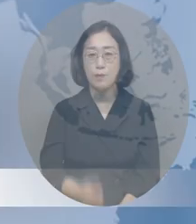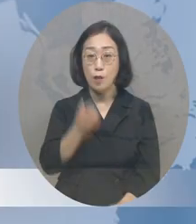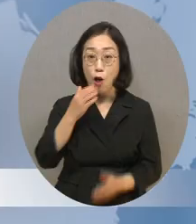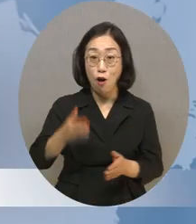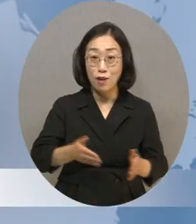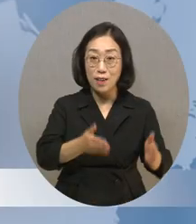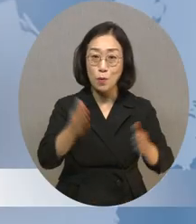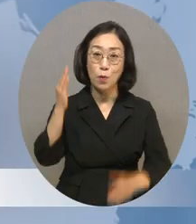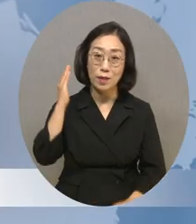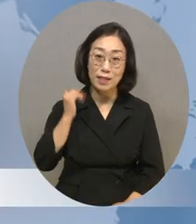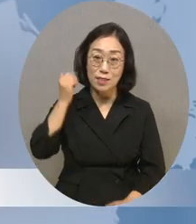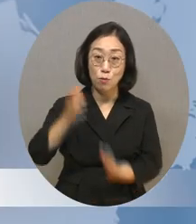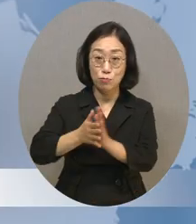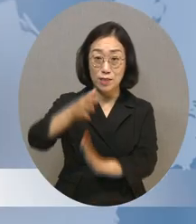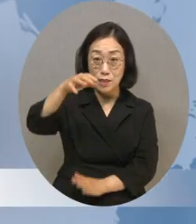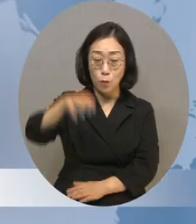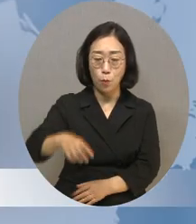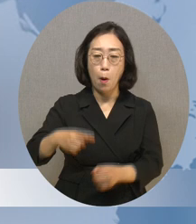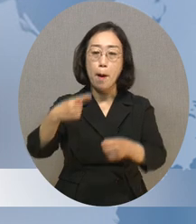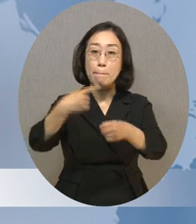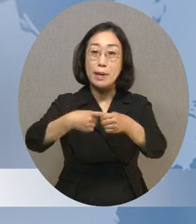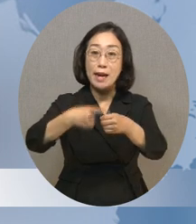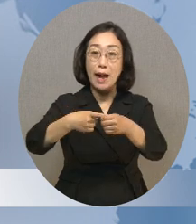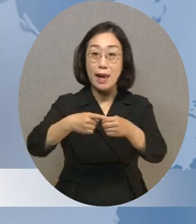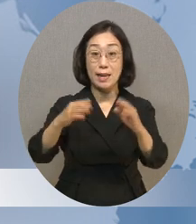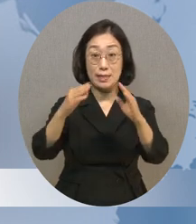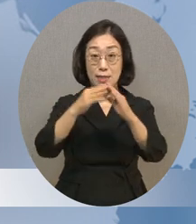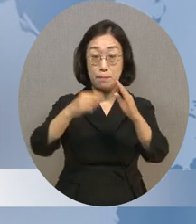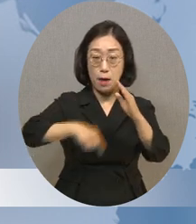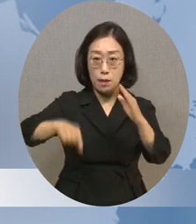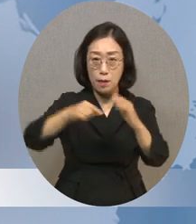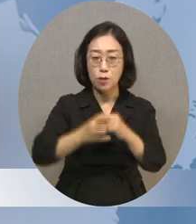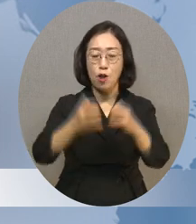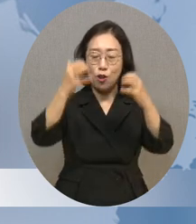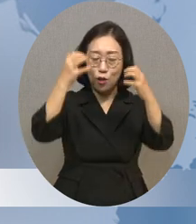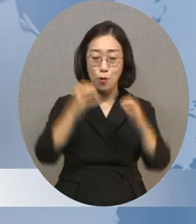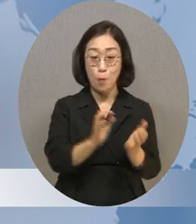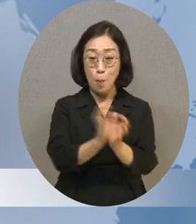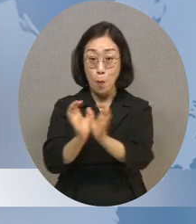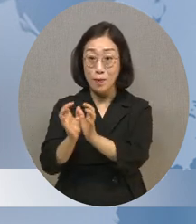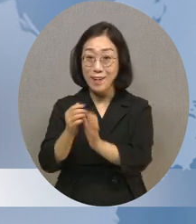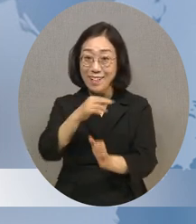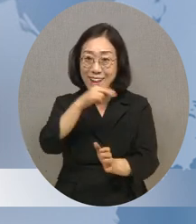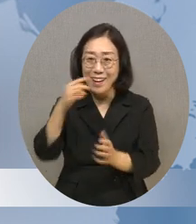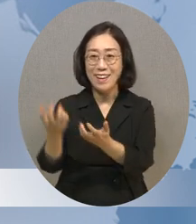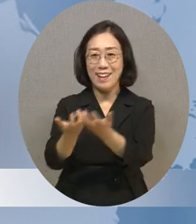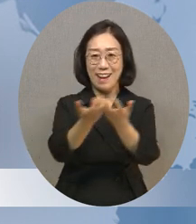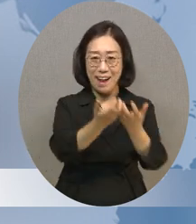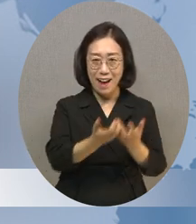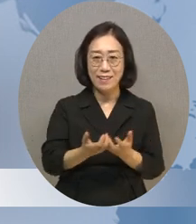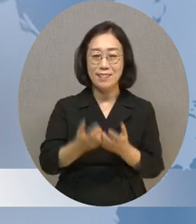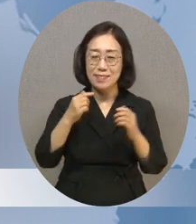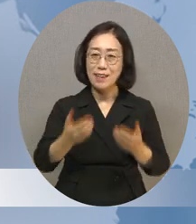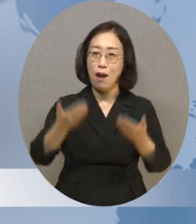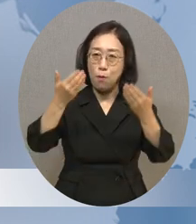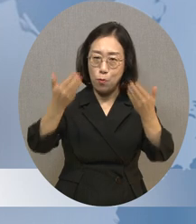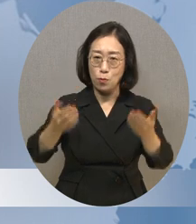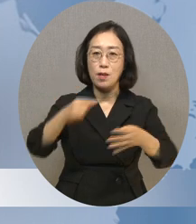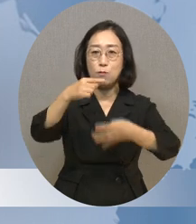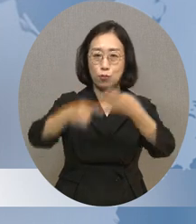경기도 의정부시에 위치한 미라레 집에서 싱그러운 여름 꽃내음으로 가득 찬 자원봉사 프로그램이